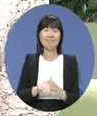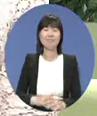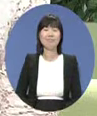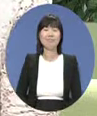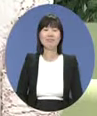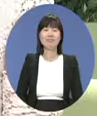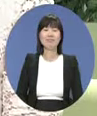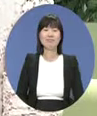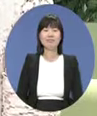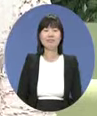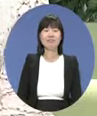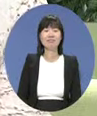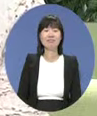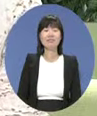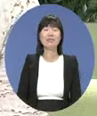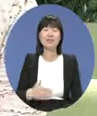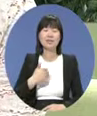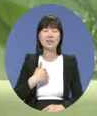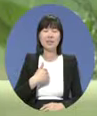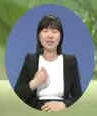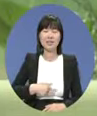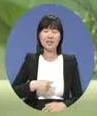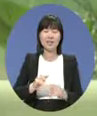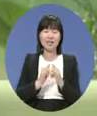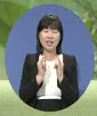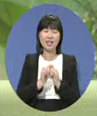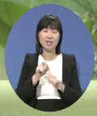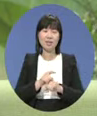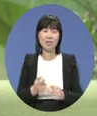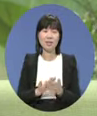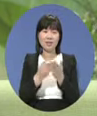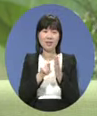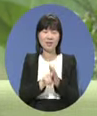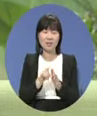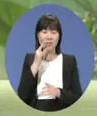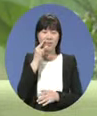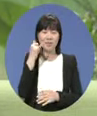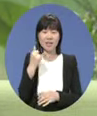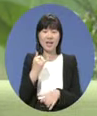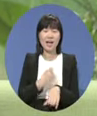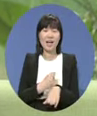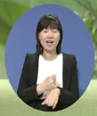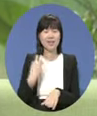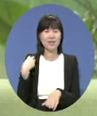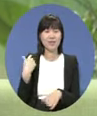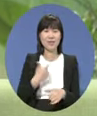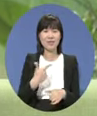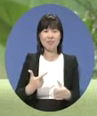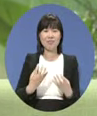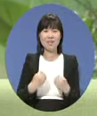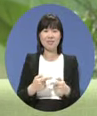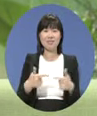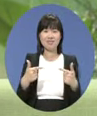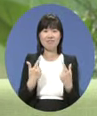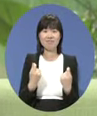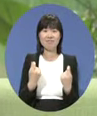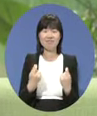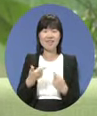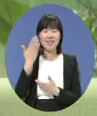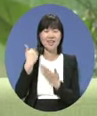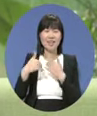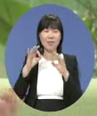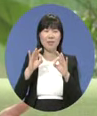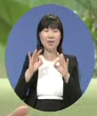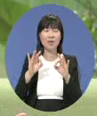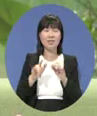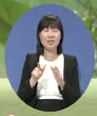있습니다. 네. 네. 자, 내 아이의 사회성 발달을 위해서 부모님들께서 정말 하셔야 될 역할이 많아진 세대기도 한 것 같아요. 네네. 옛날에는